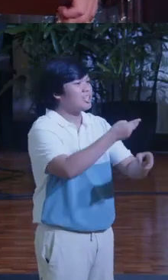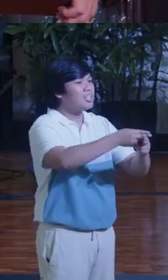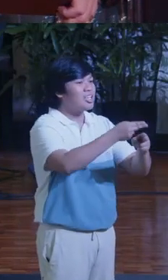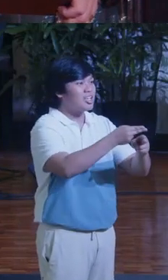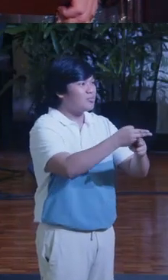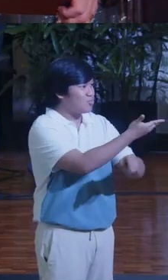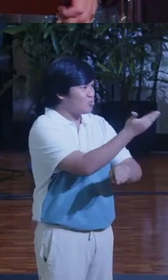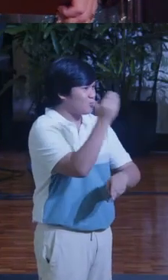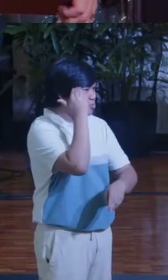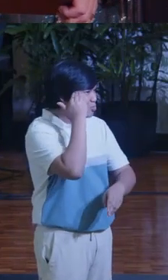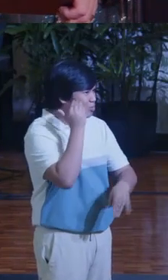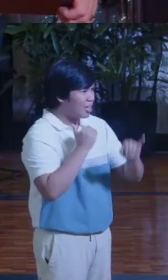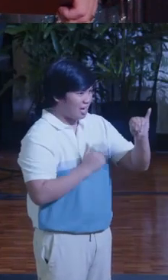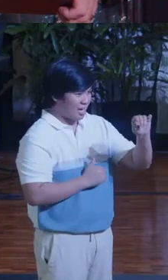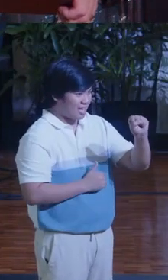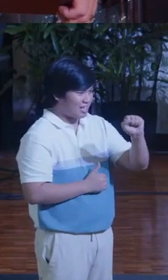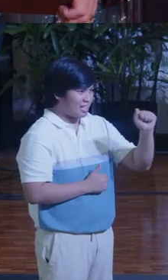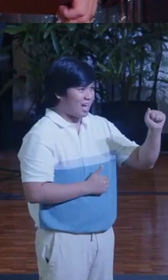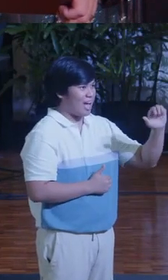to 7,